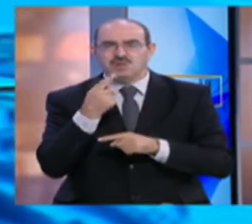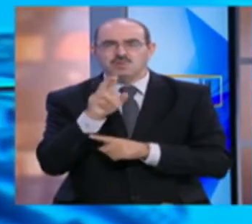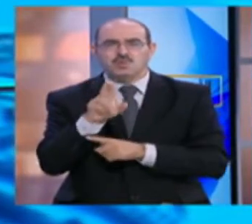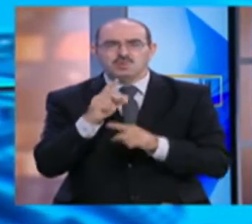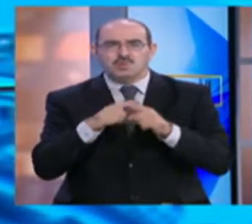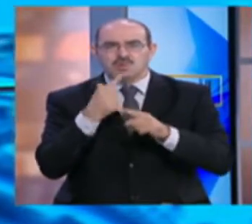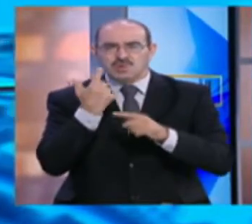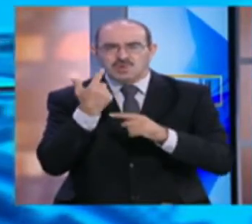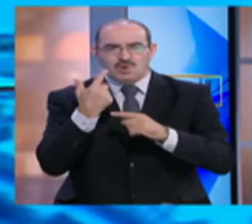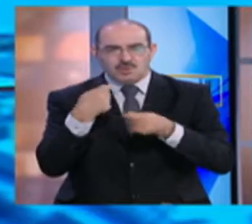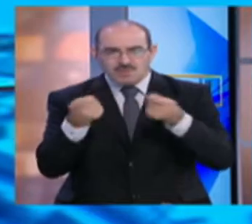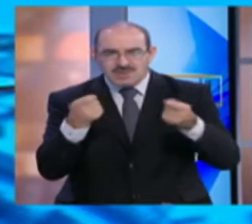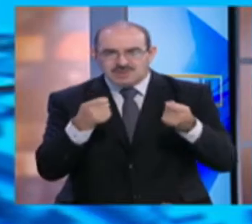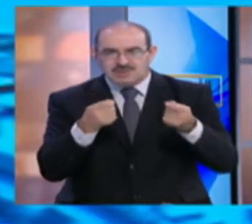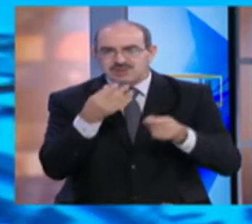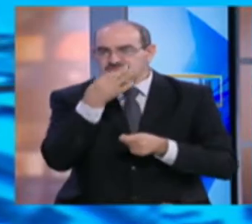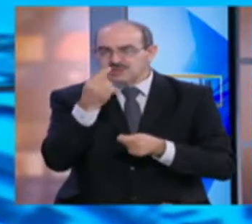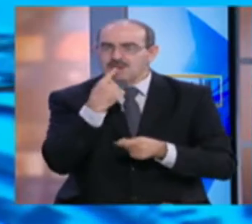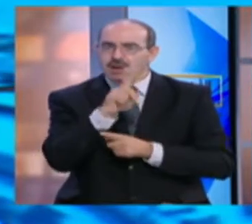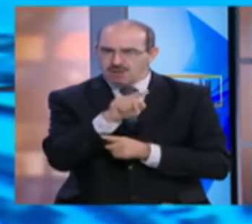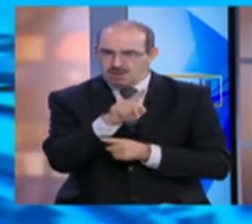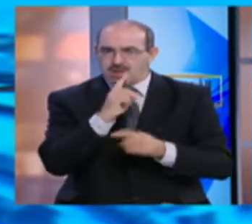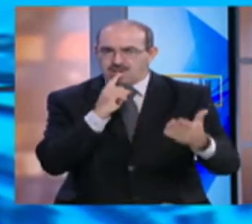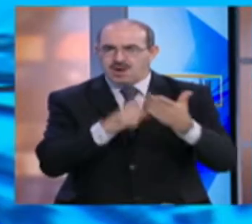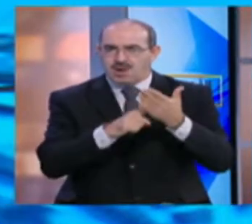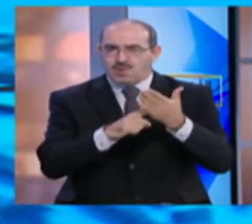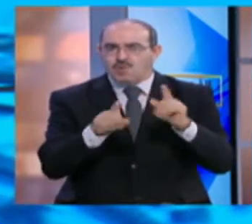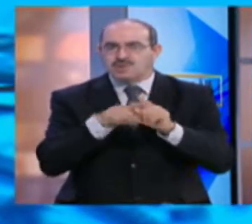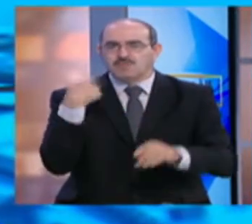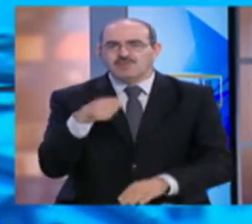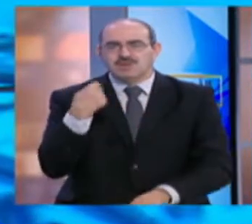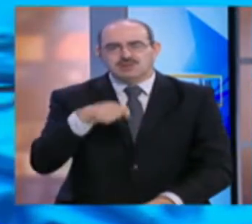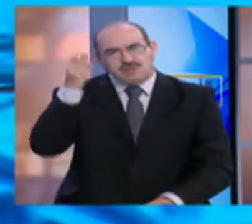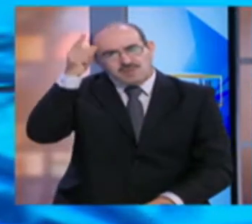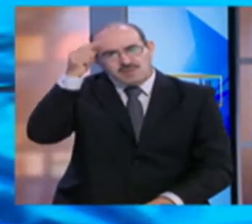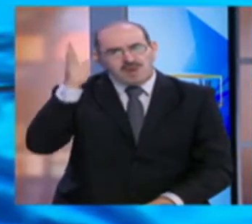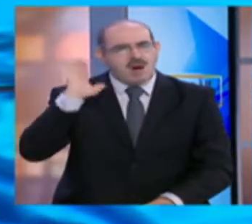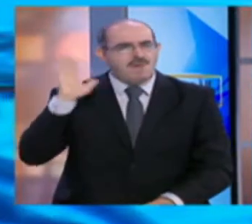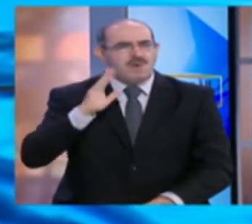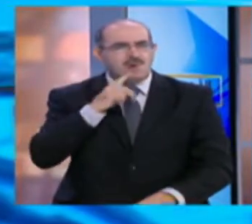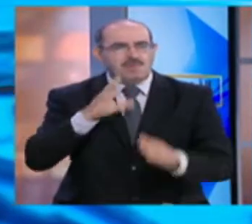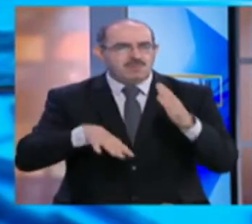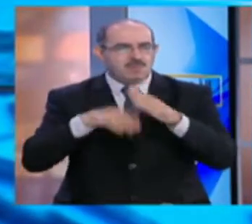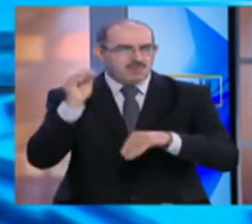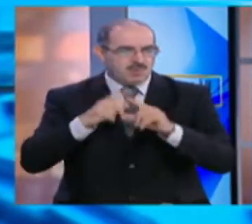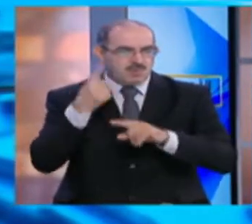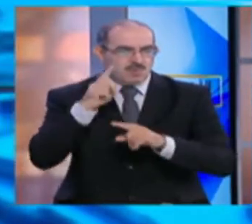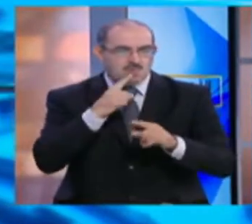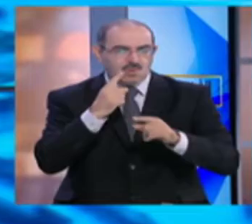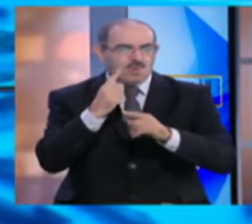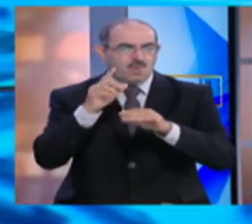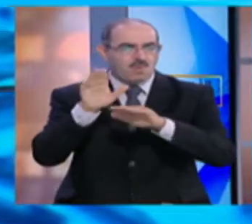شهر حزاب عن وجود قرارات هامة كان رئيس الجمهورية قد اتخذها من أجل الحفاظ على